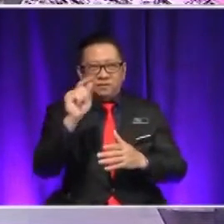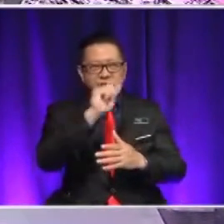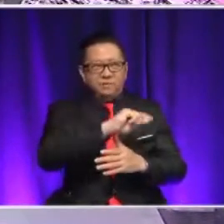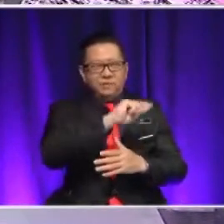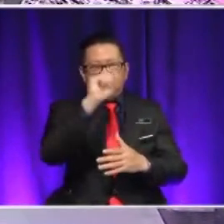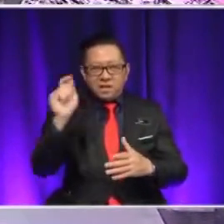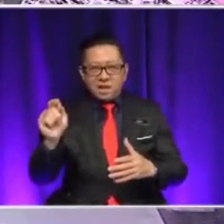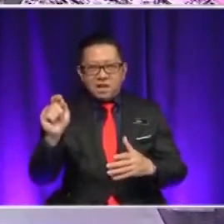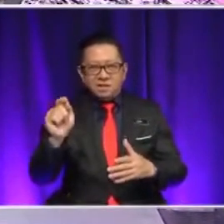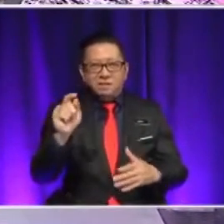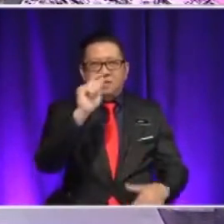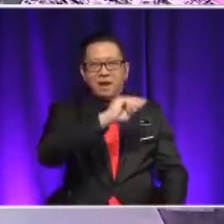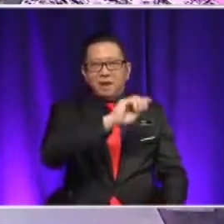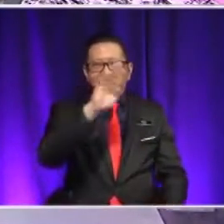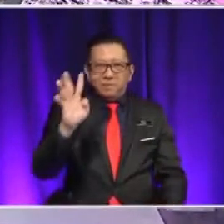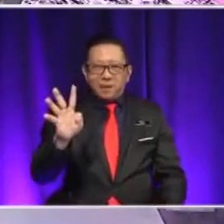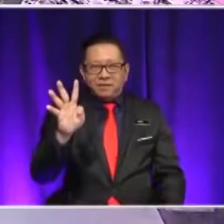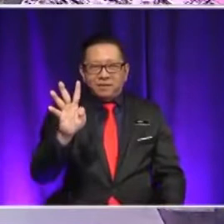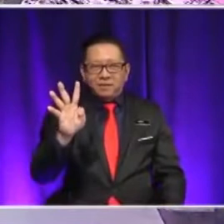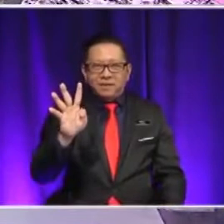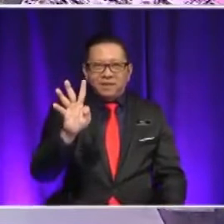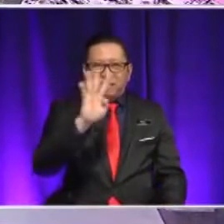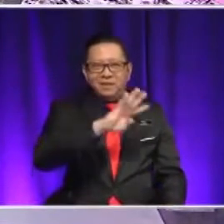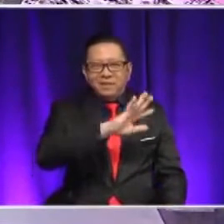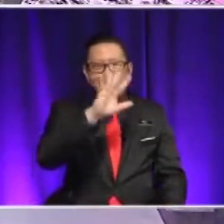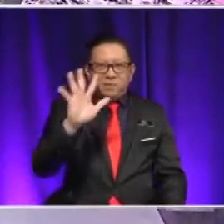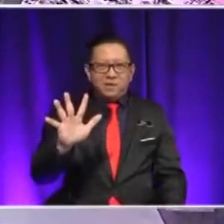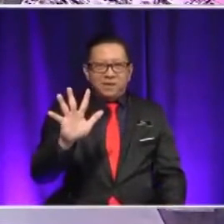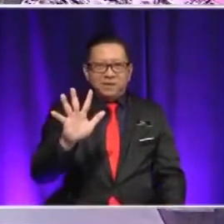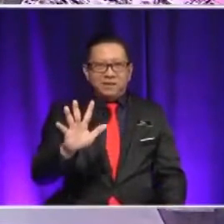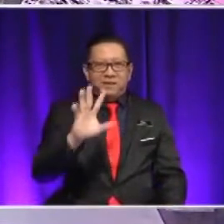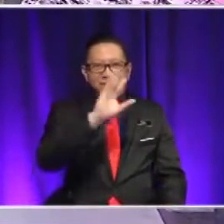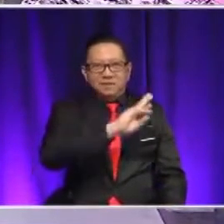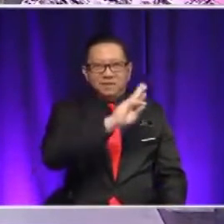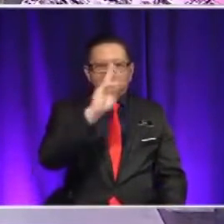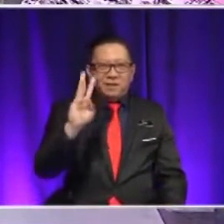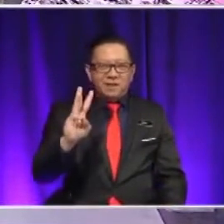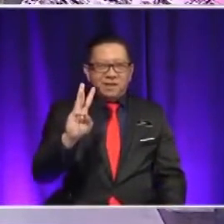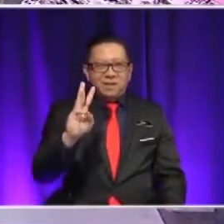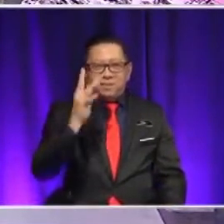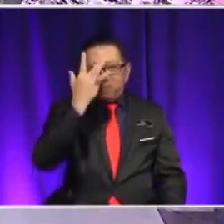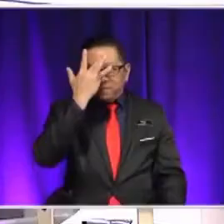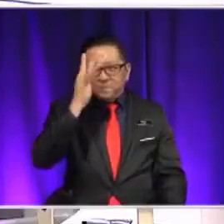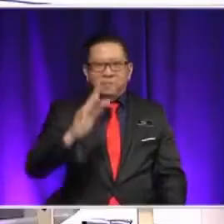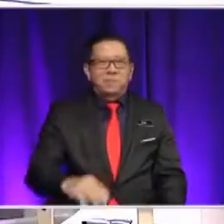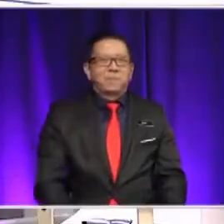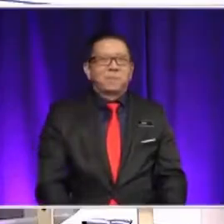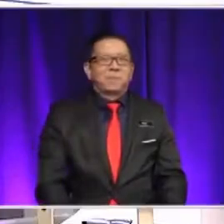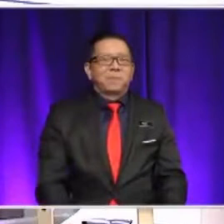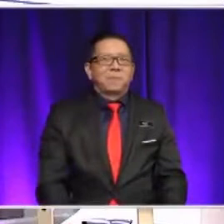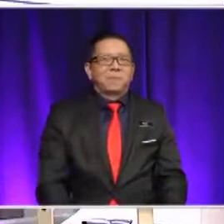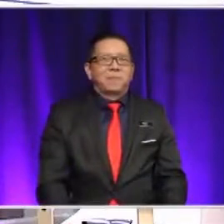12123 ada menjadi uang Paper Kites great hehehe Ayo Evan regular ini